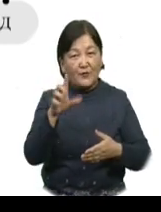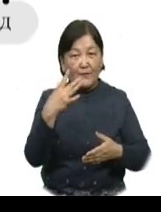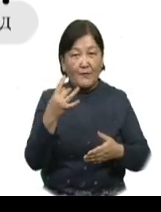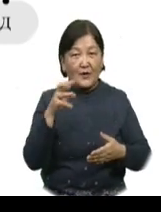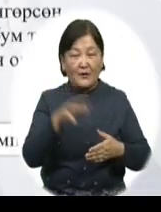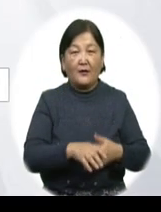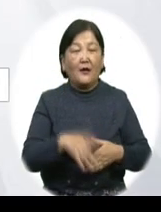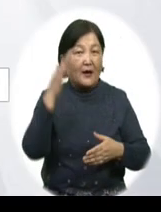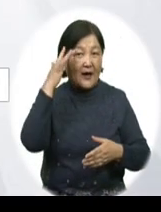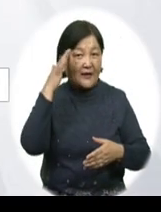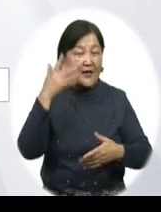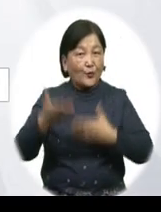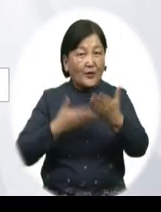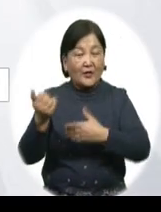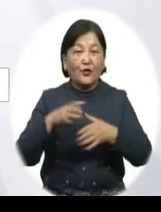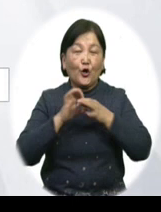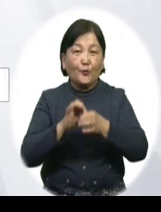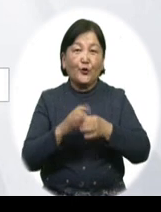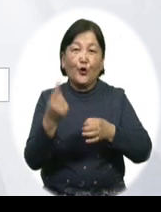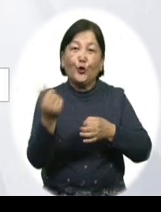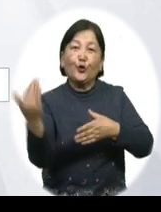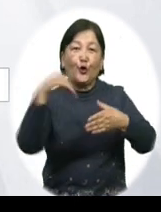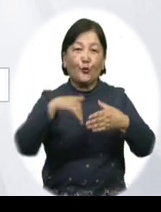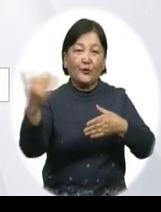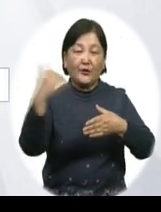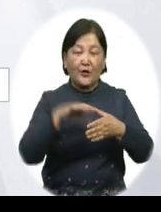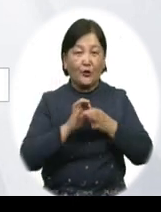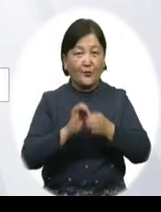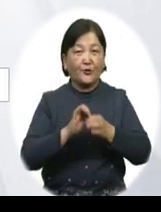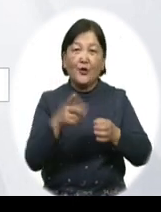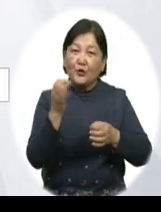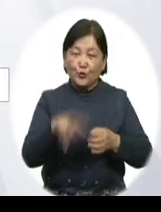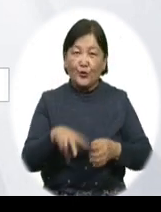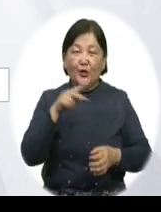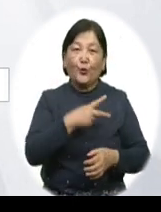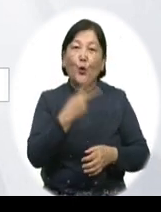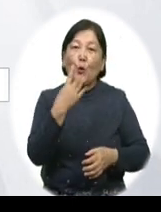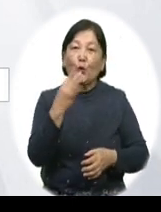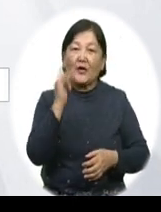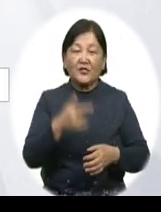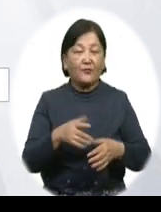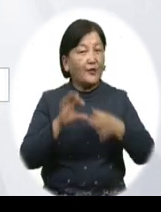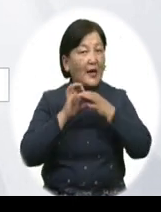гадаад худалдааны сектор, хөрөнгө оруулалт зэрэг энэ бусад үзүүлэлтэнд бол бас энэ үр ашиг маань бол